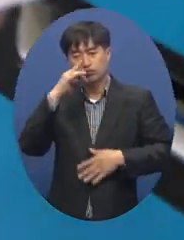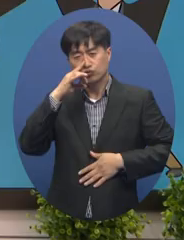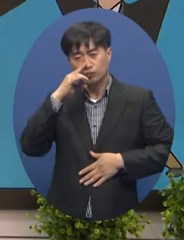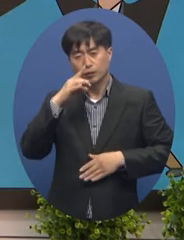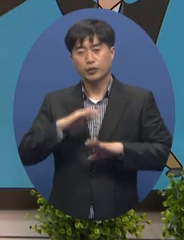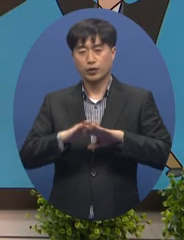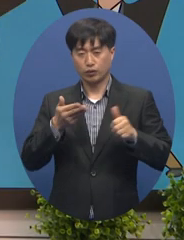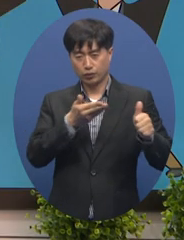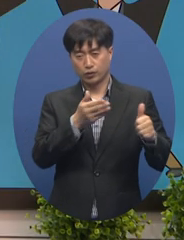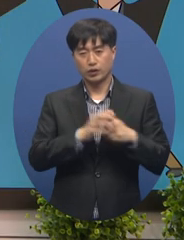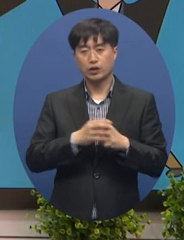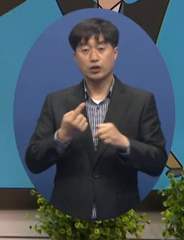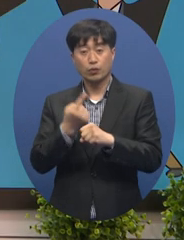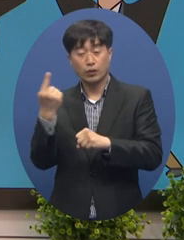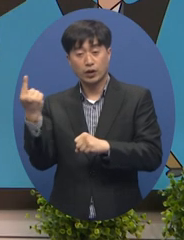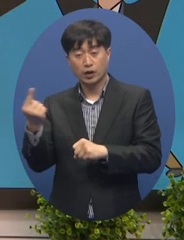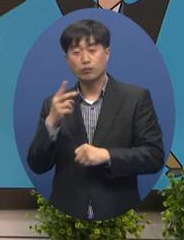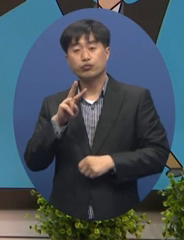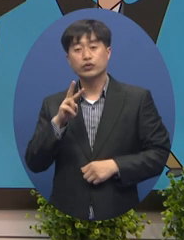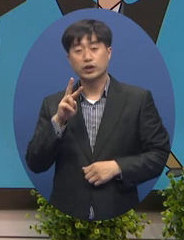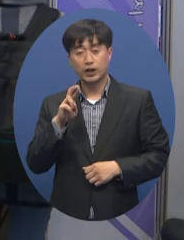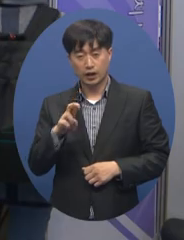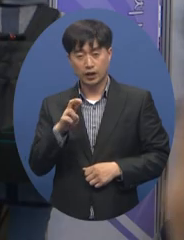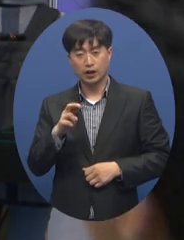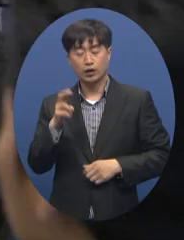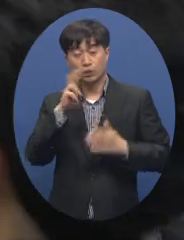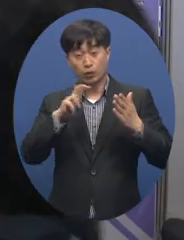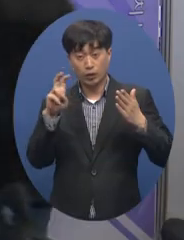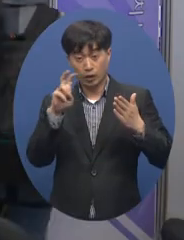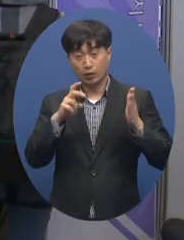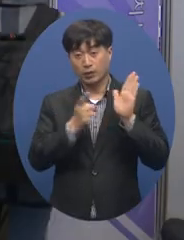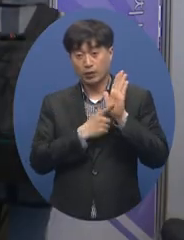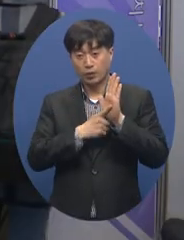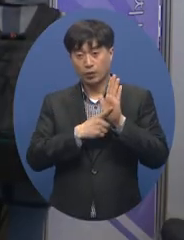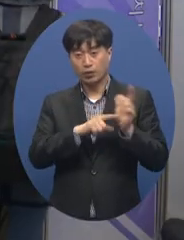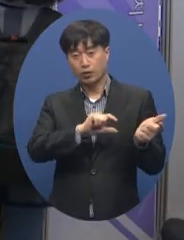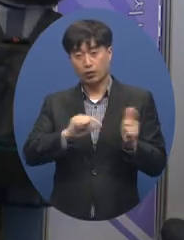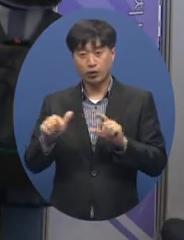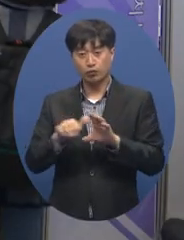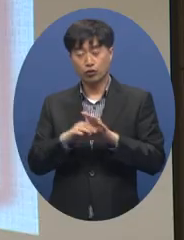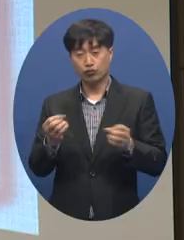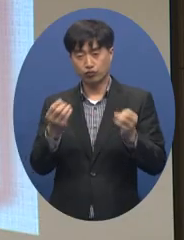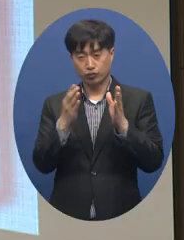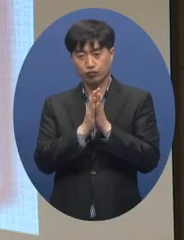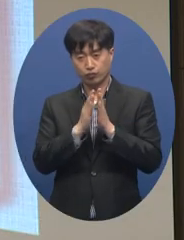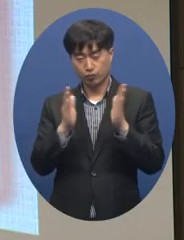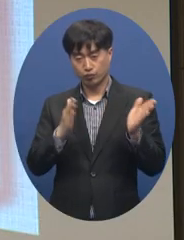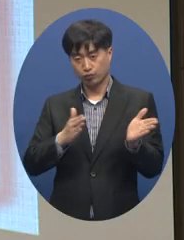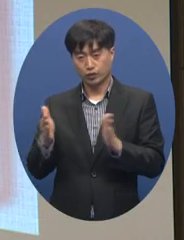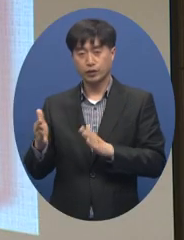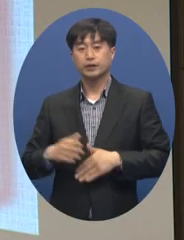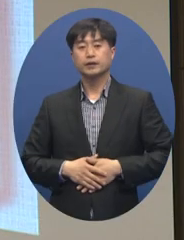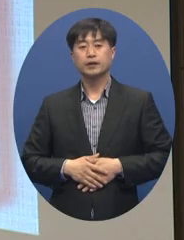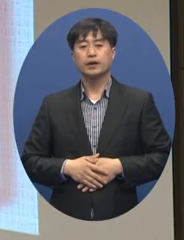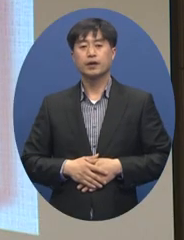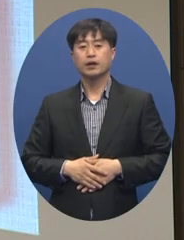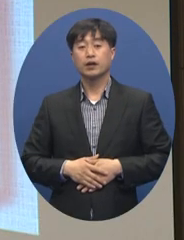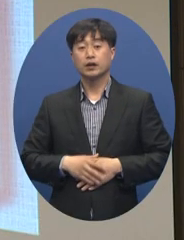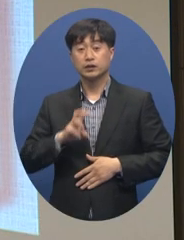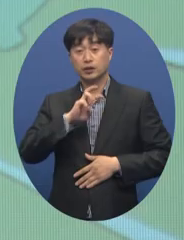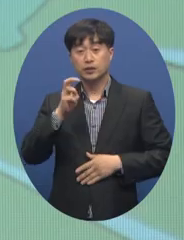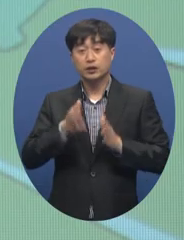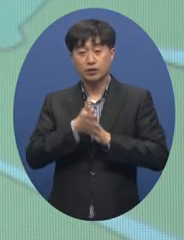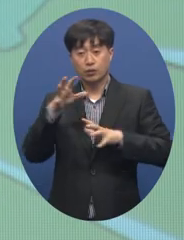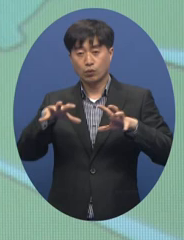기대됩니다. 이 밖에 VR 체험과 음악 공연 등 다양한 문화 행사도 마련될 계획입니다. 경기도는 도내 30개